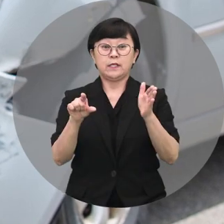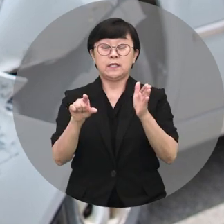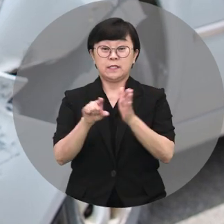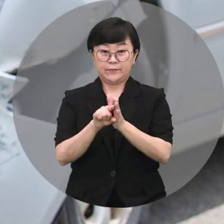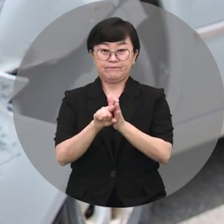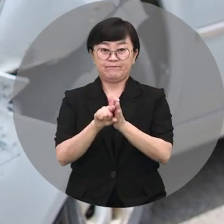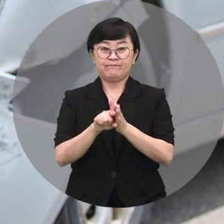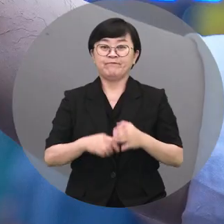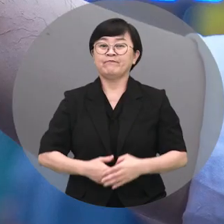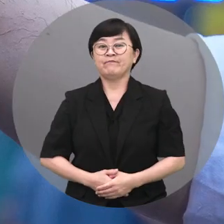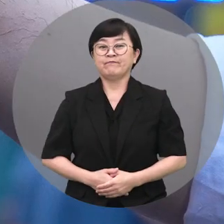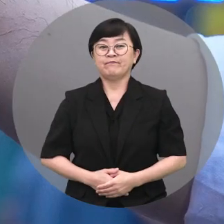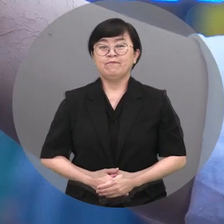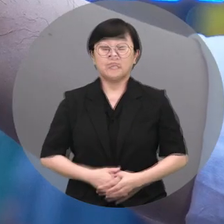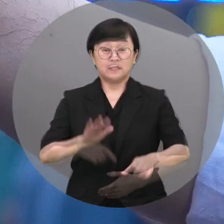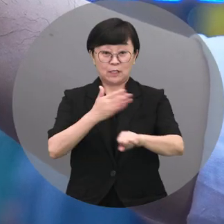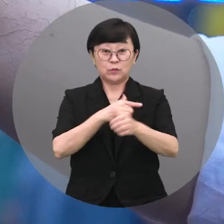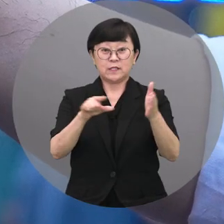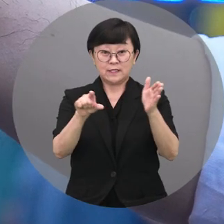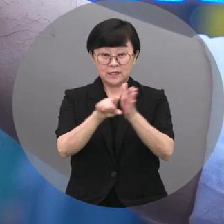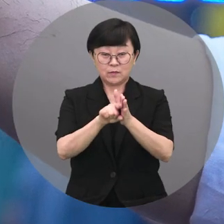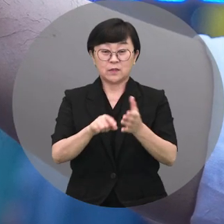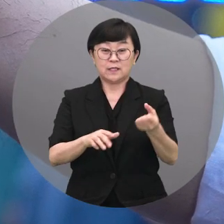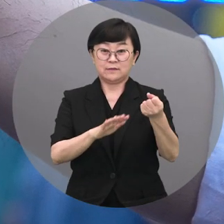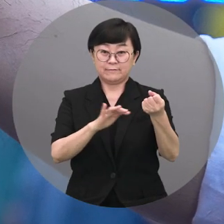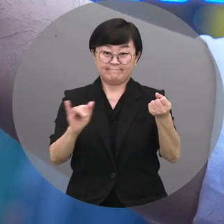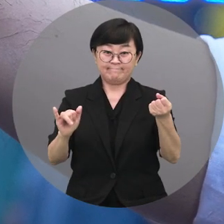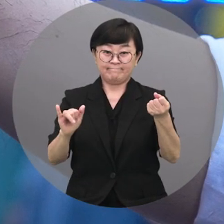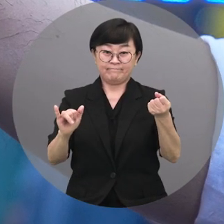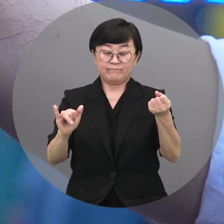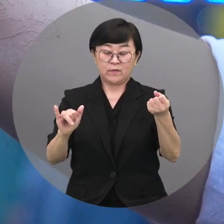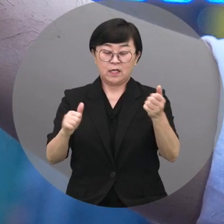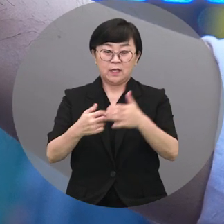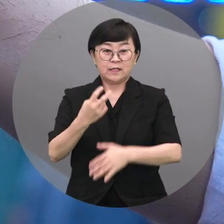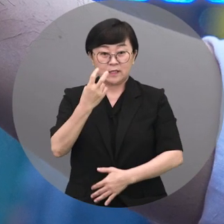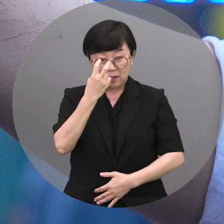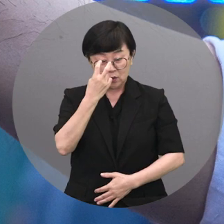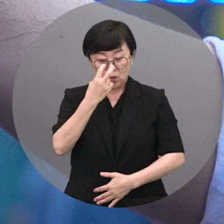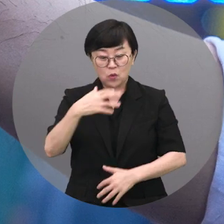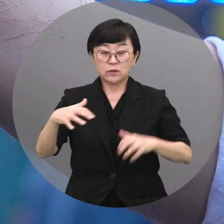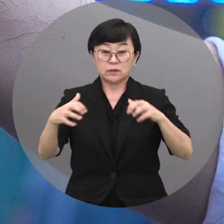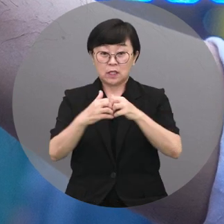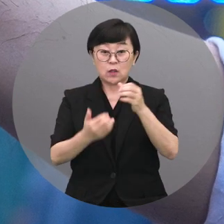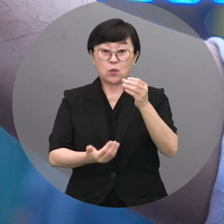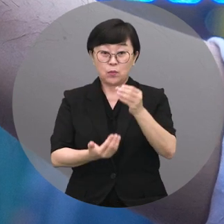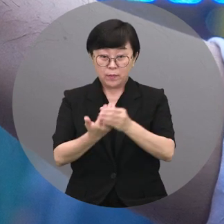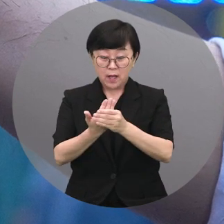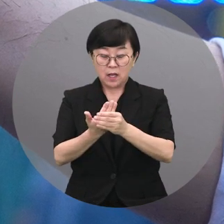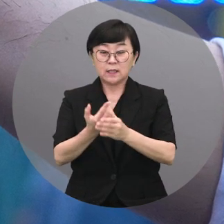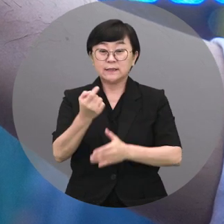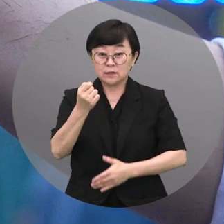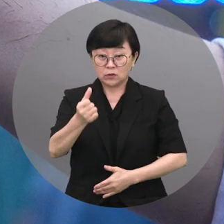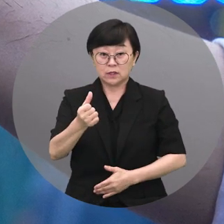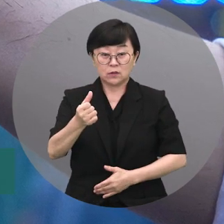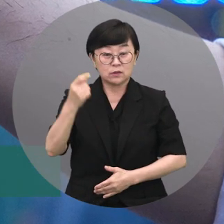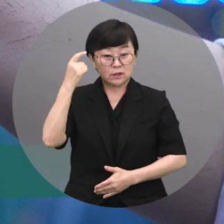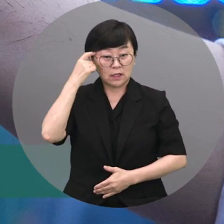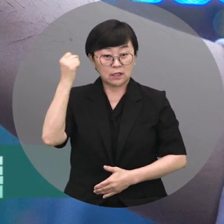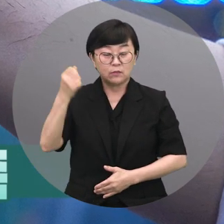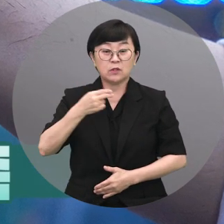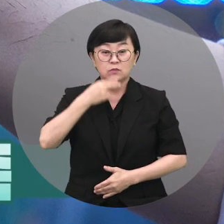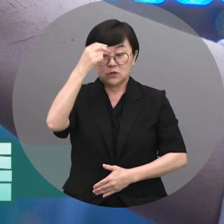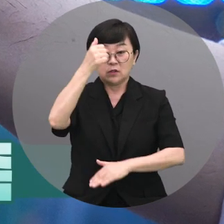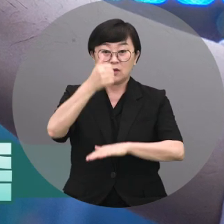신념들이죠. 이런 잘못된 신념을 가진 사람들은 단속이나 사고의 가능성을 낮게 여기기 때문에